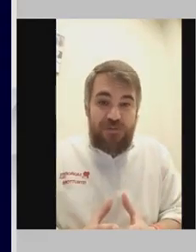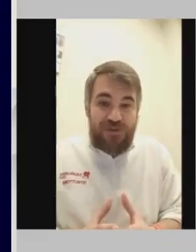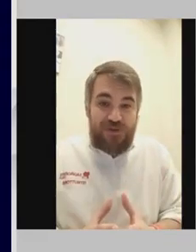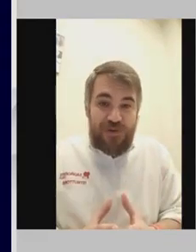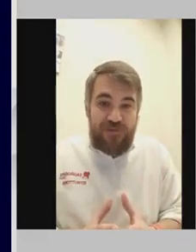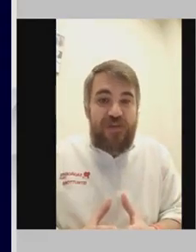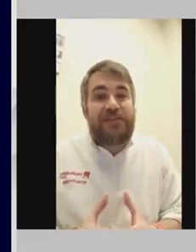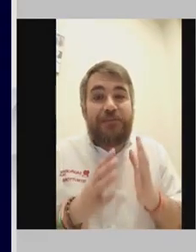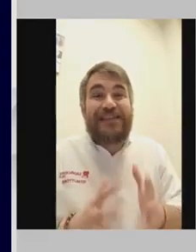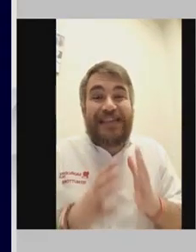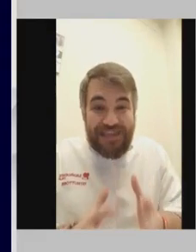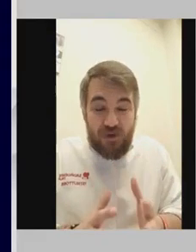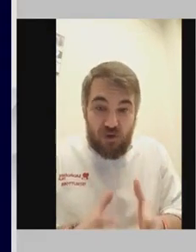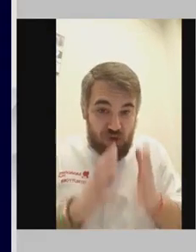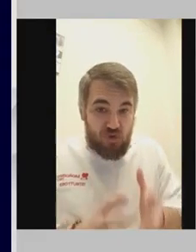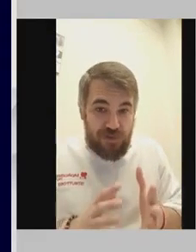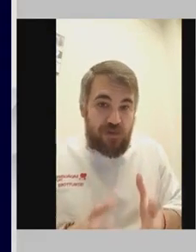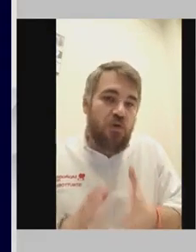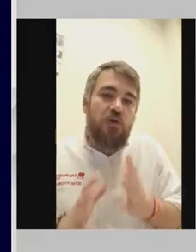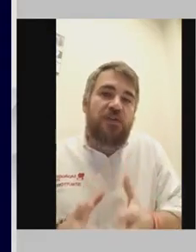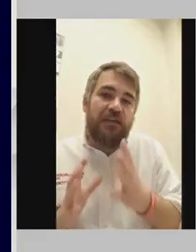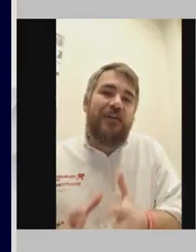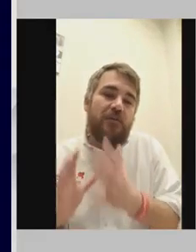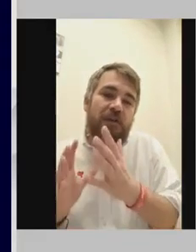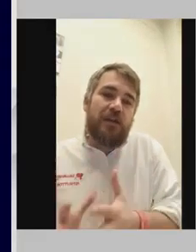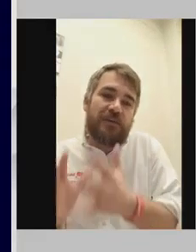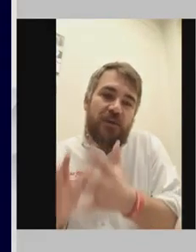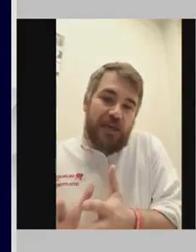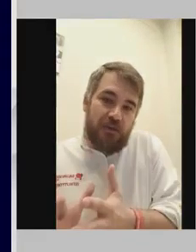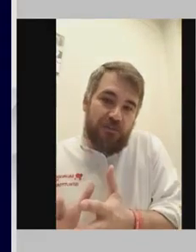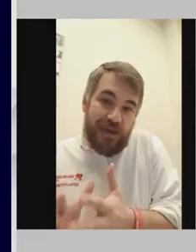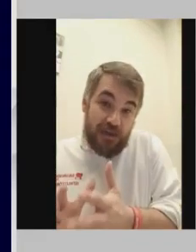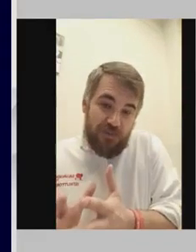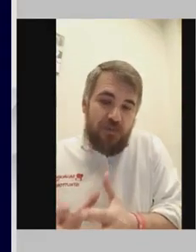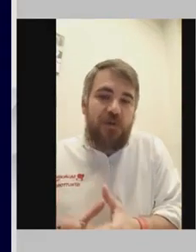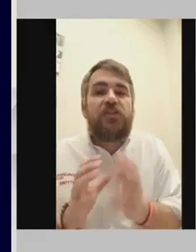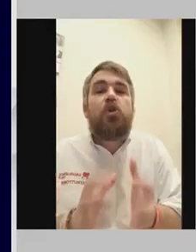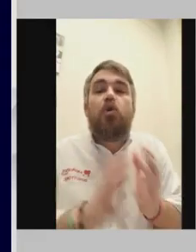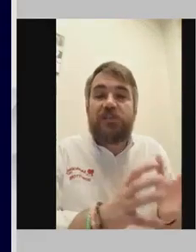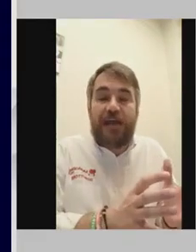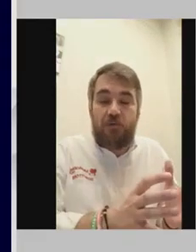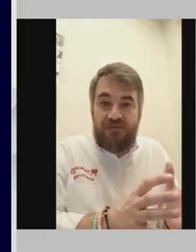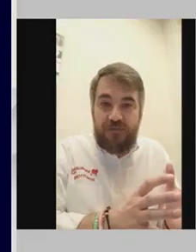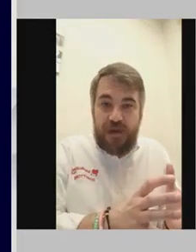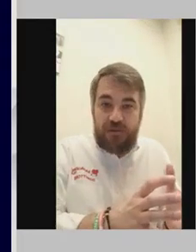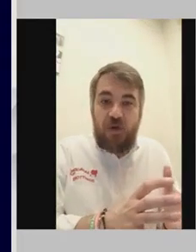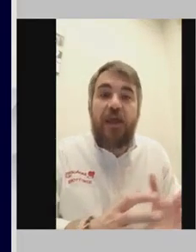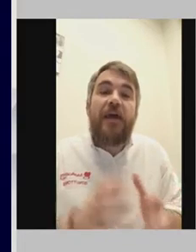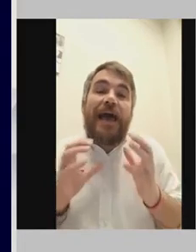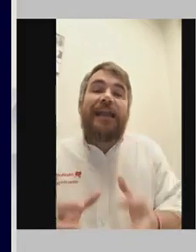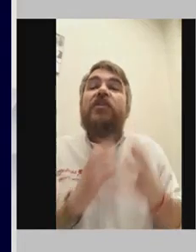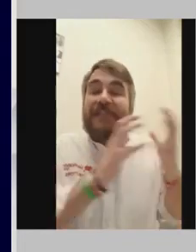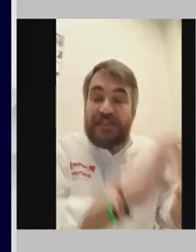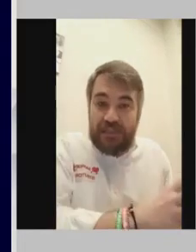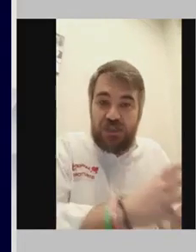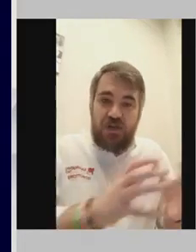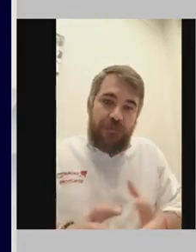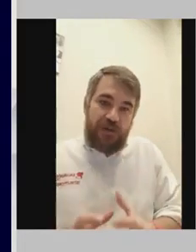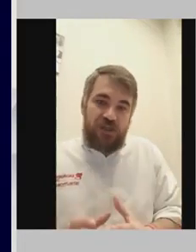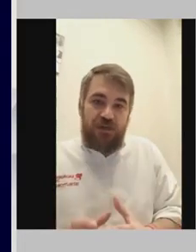suo tempo di sopravvivenza, ma se io subito, oltre che fare una rianimazione cardiopolmonare, so usare un defibrillatore, arrivo